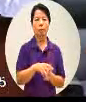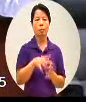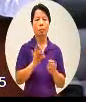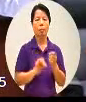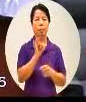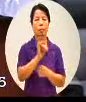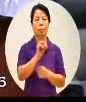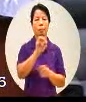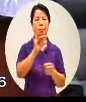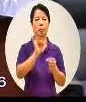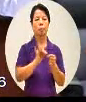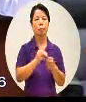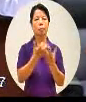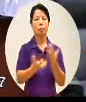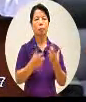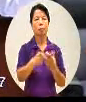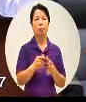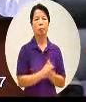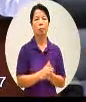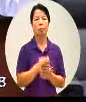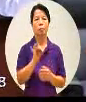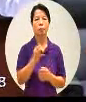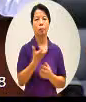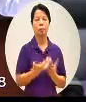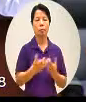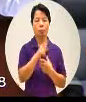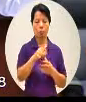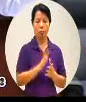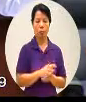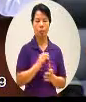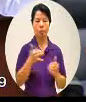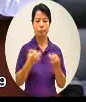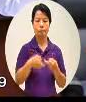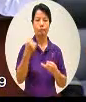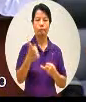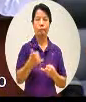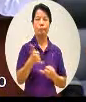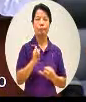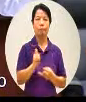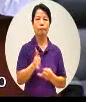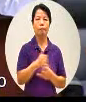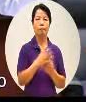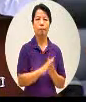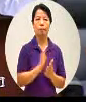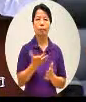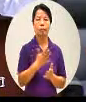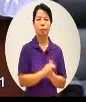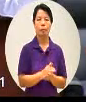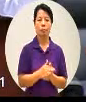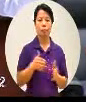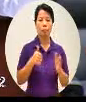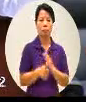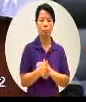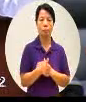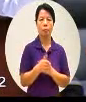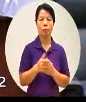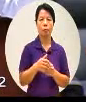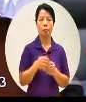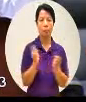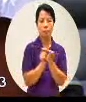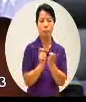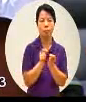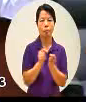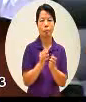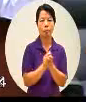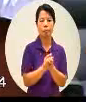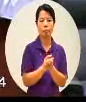分。可是如果我的成绩也不错哦，成绩也不错哦，啊，不过我得拄啊要入雄中，强要入，啊个